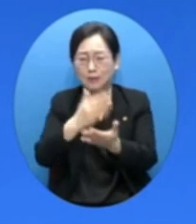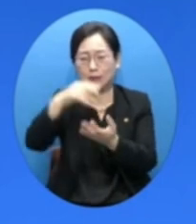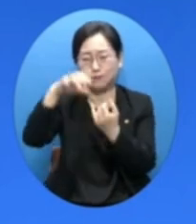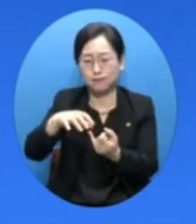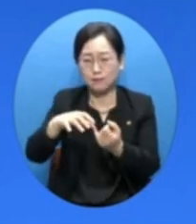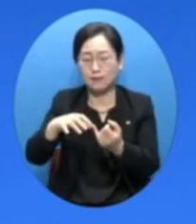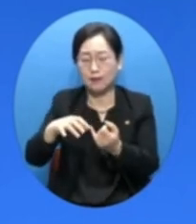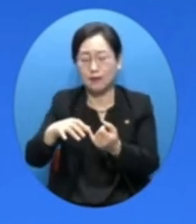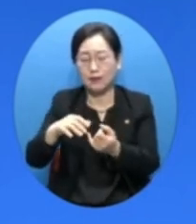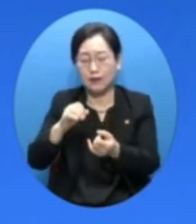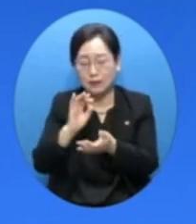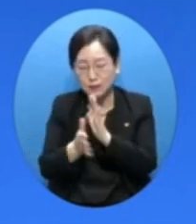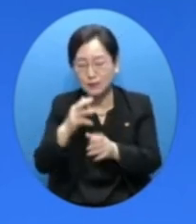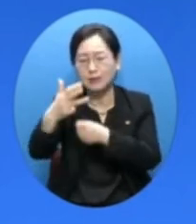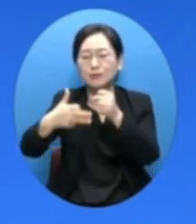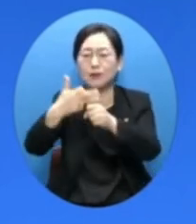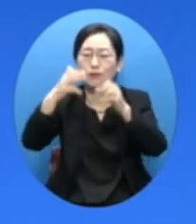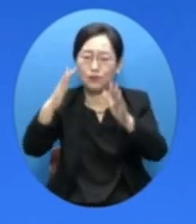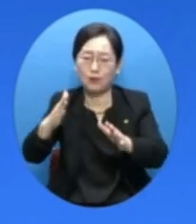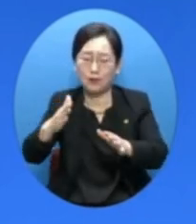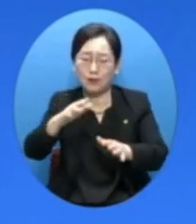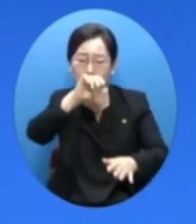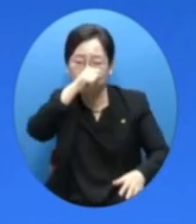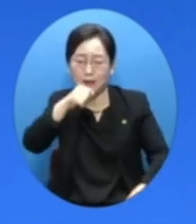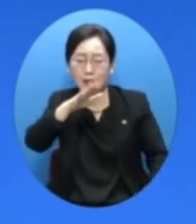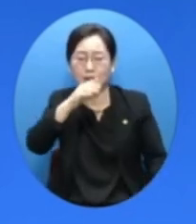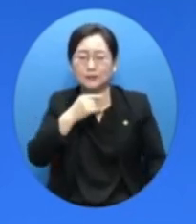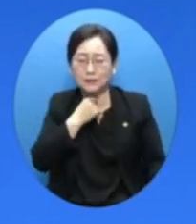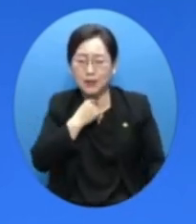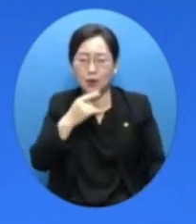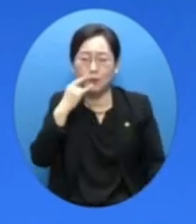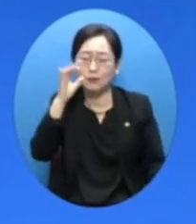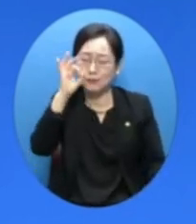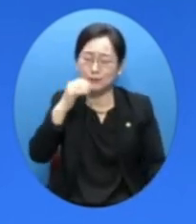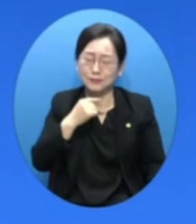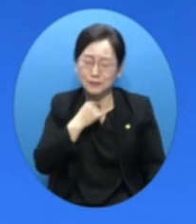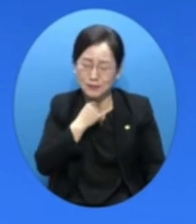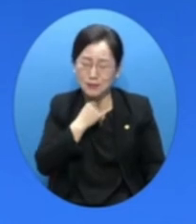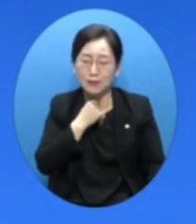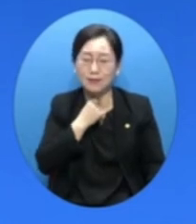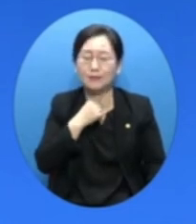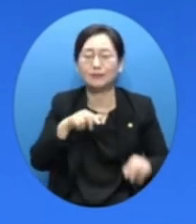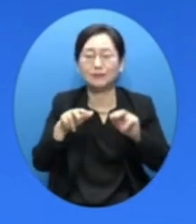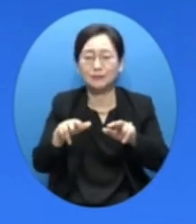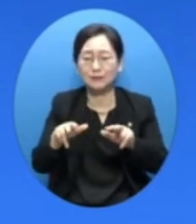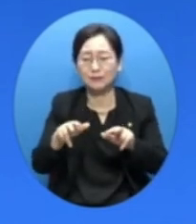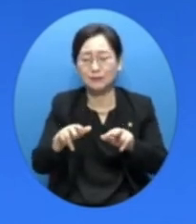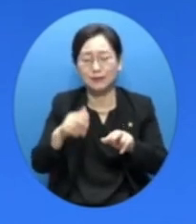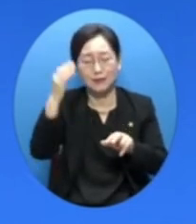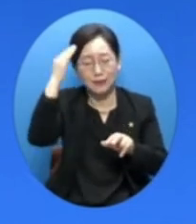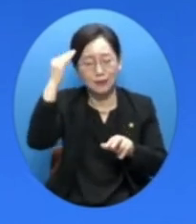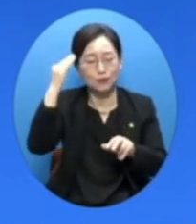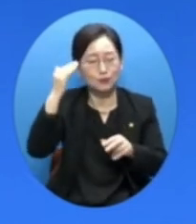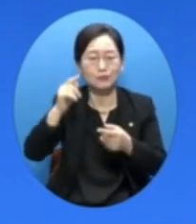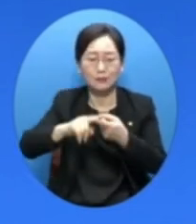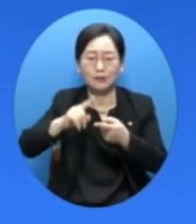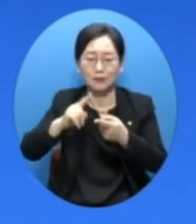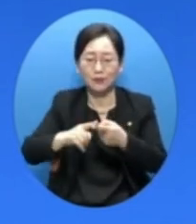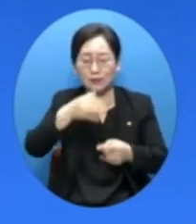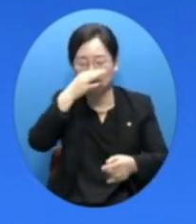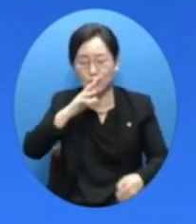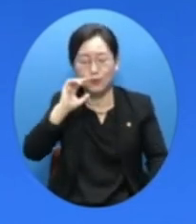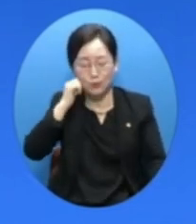18년째 고국에 가고 싶은데 엄마가 보고 싶은데 그냥 여기서 힘들고 어려운 시간을 보내는